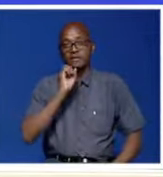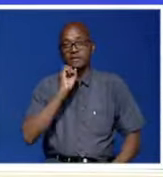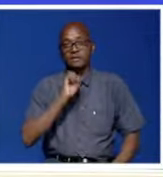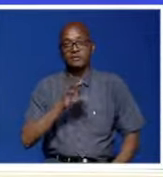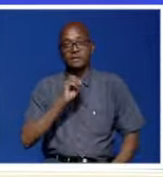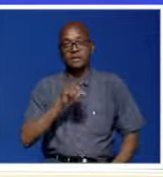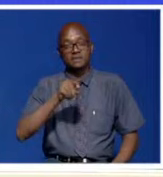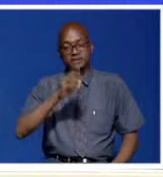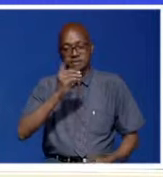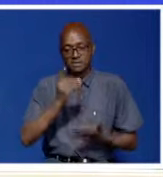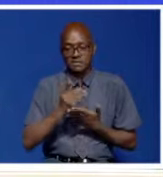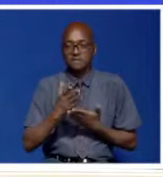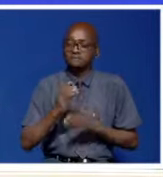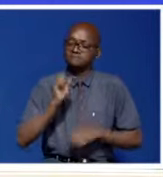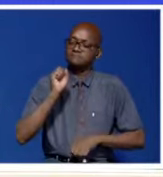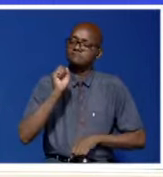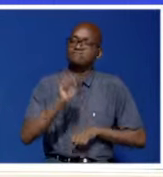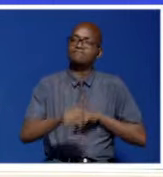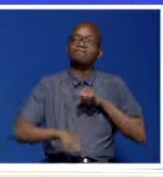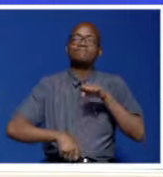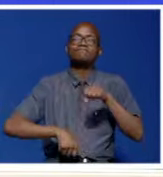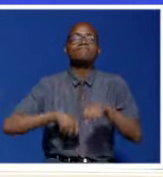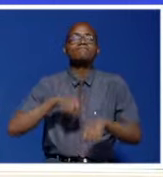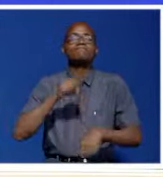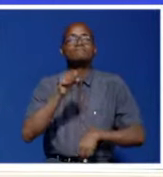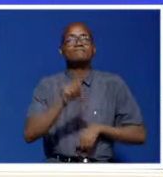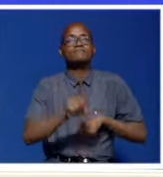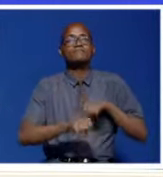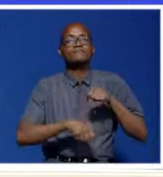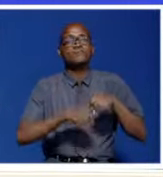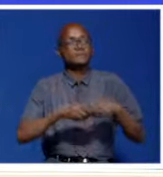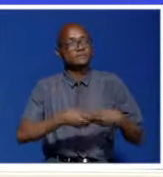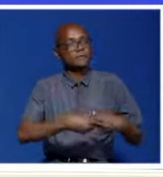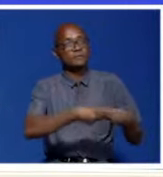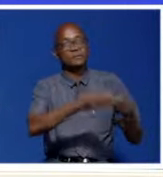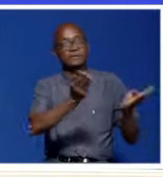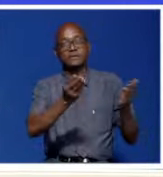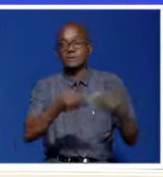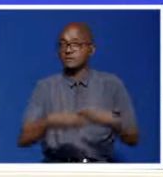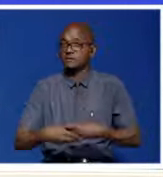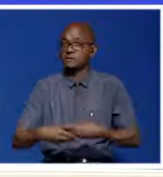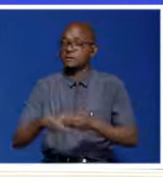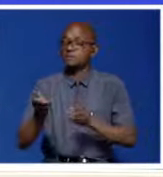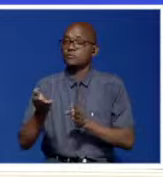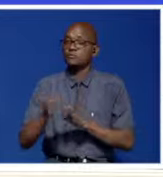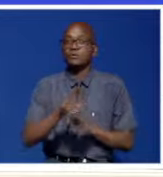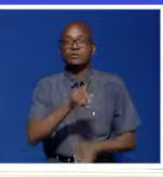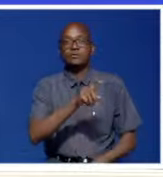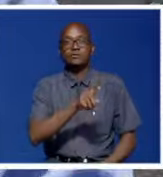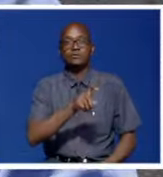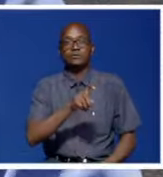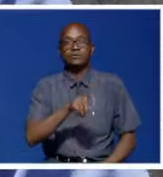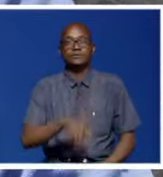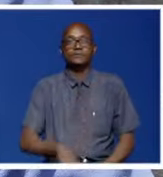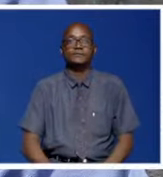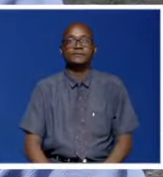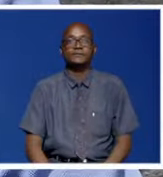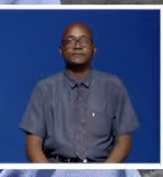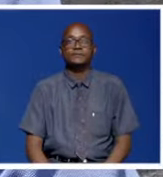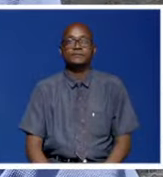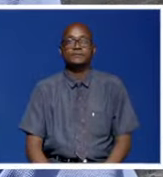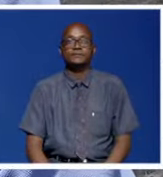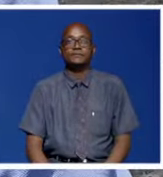es Salaam akiwa kwenye baisikeli katika harakati zake za kusambaza dawa za kuulia wadudu.